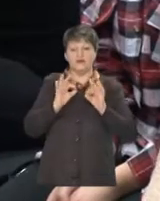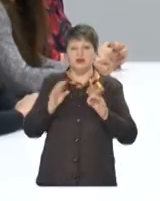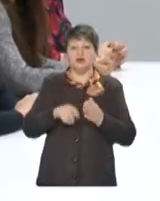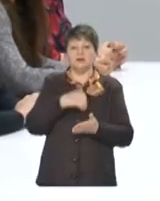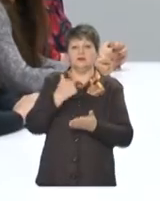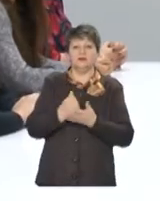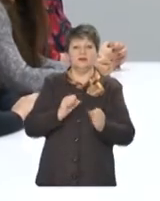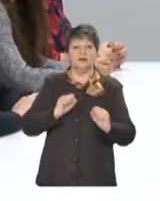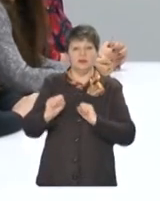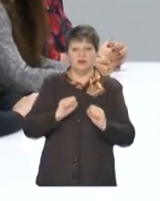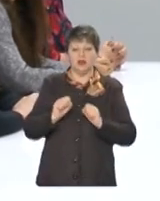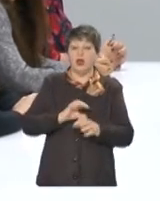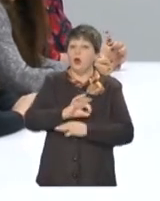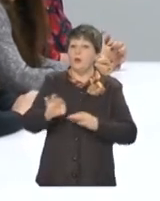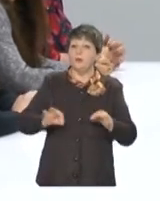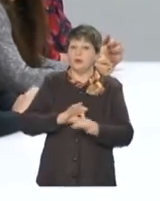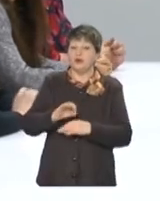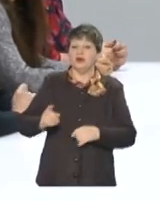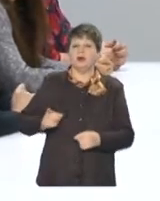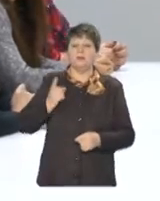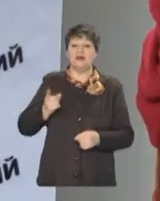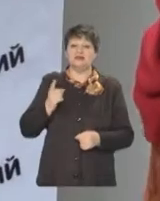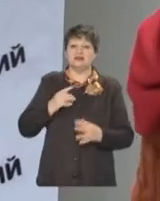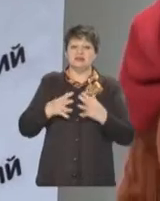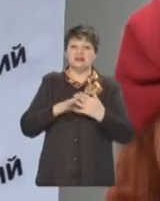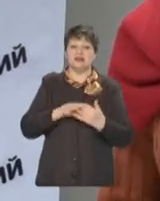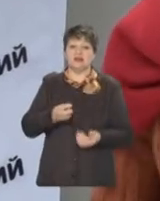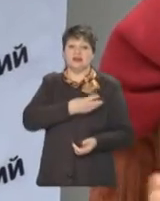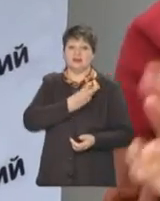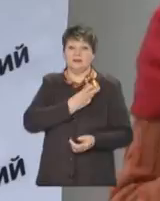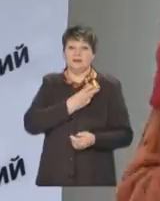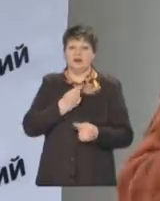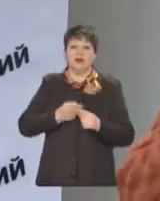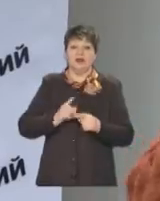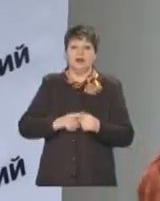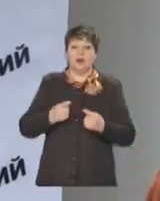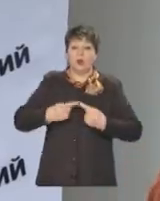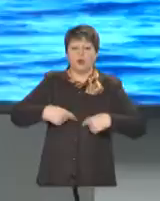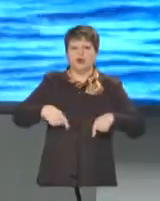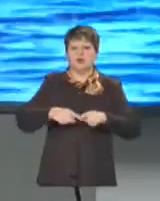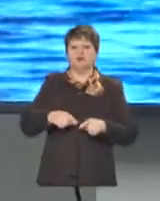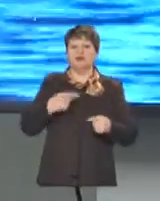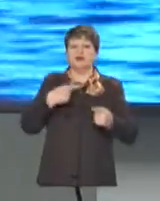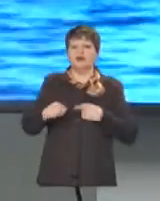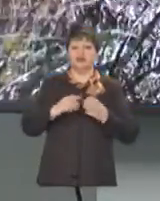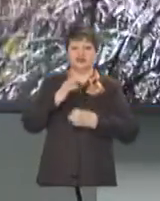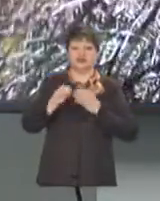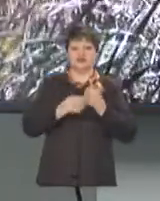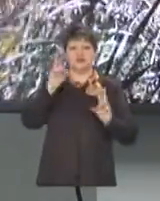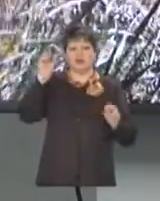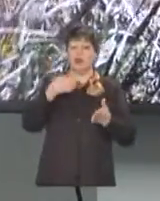координатор проєкту Анна Миголь. Проєкт «Майстерня сільських ініціатив» реалізує в Україні некомерційна організація під назвою «Інша